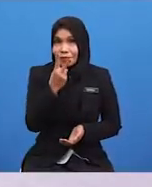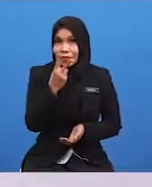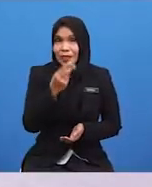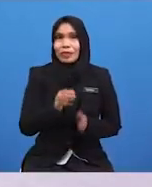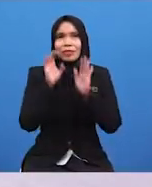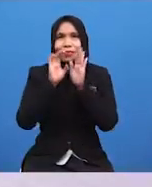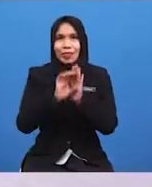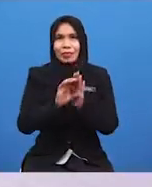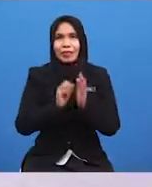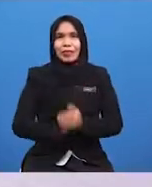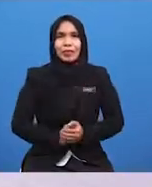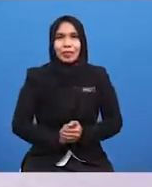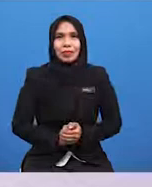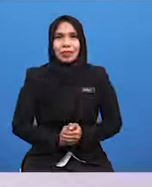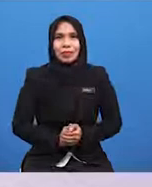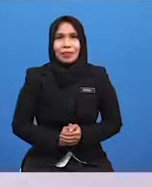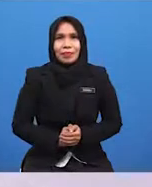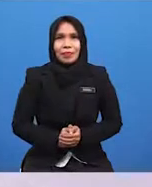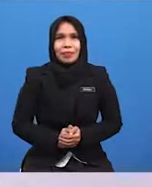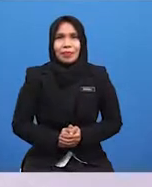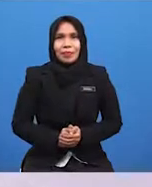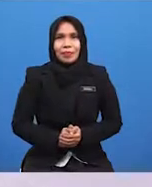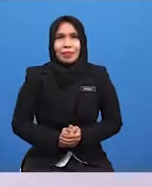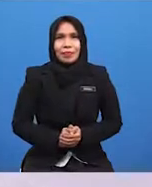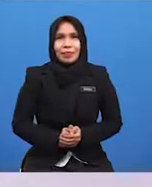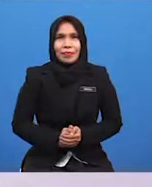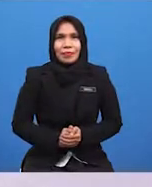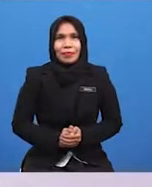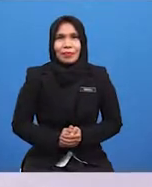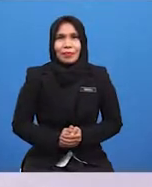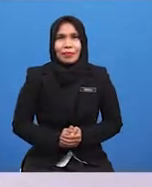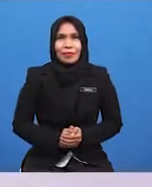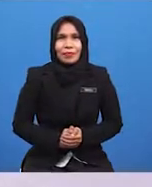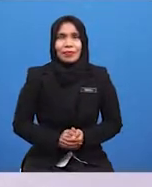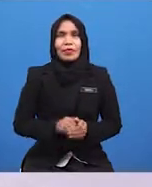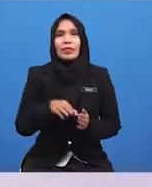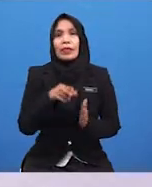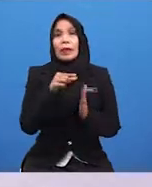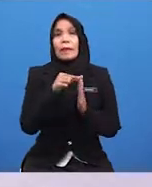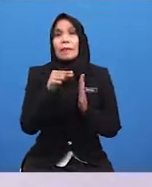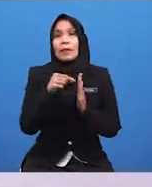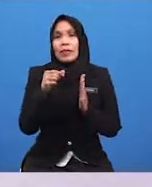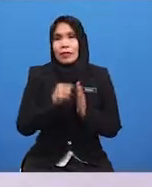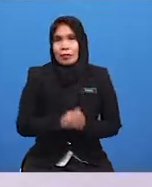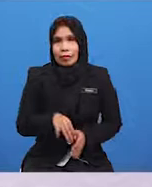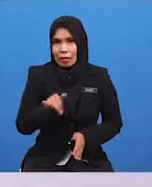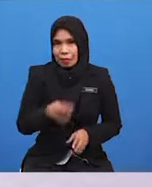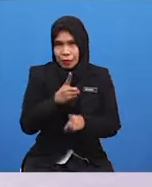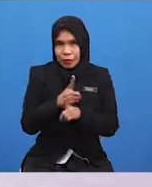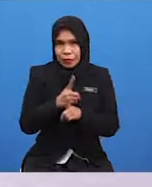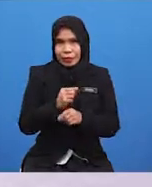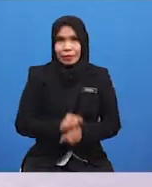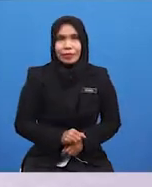gambar ini dengan teliti kemudian pilih tindakan yang betul